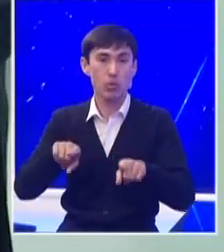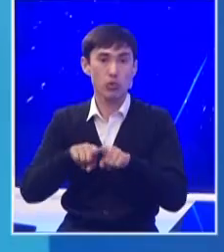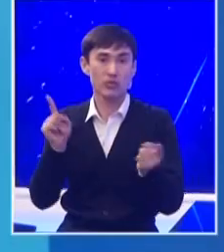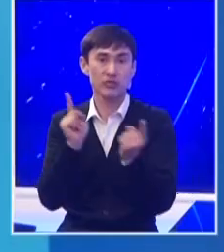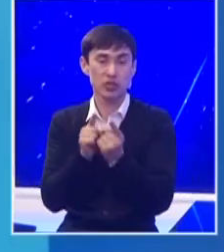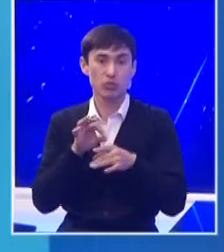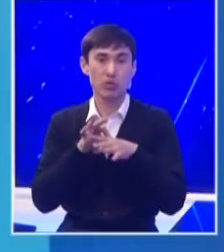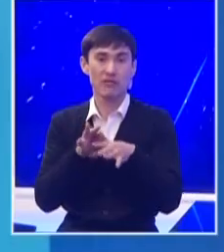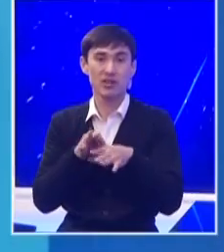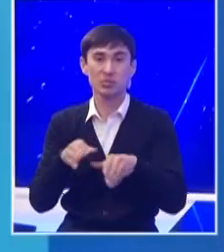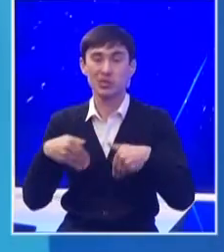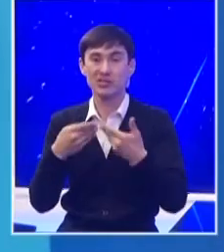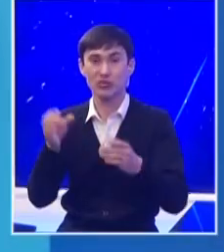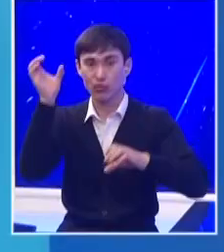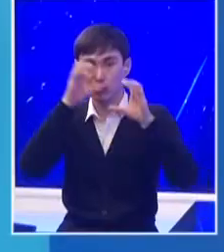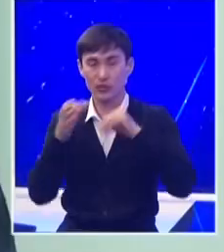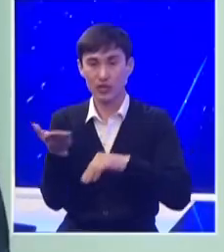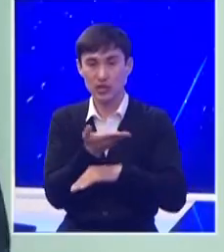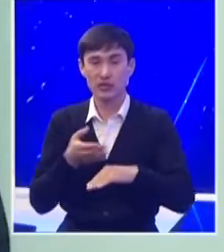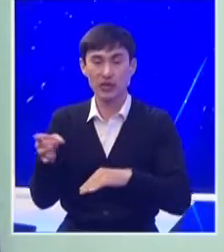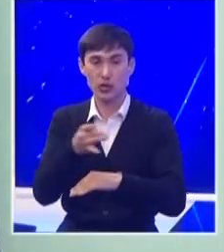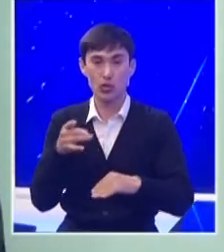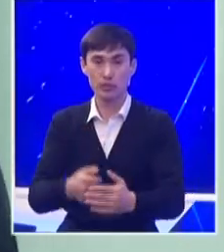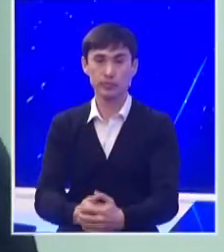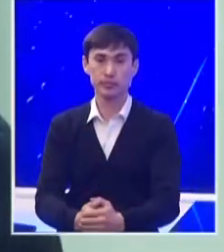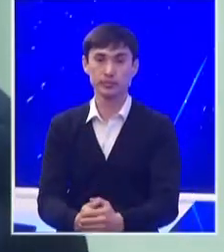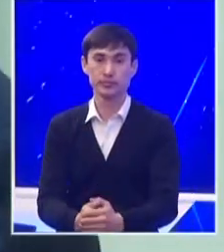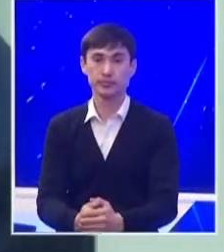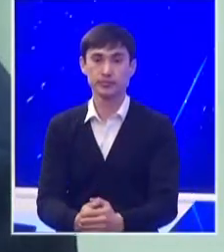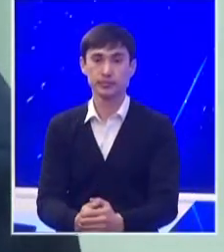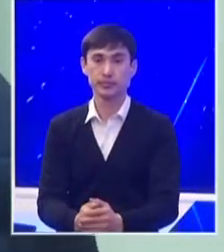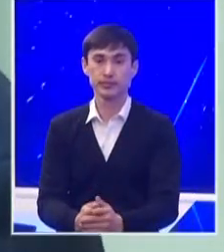встречу они провели и с представителями вузов нашего региона.